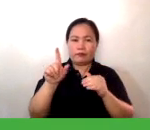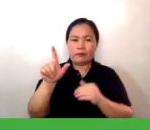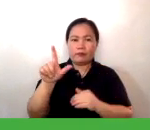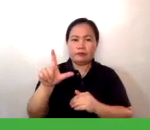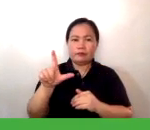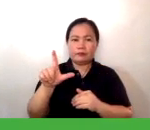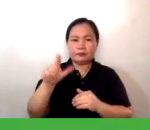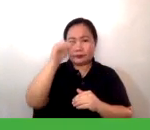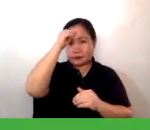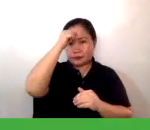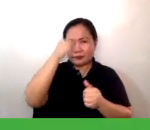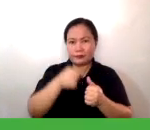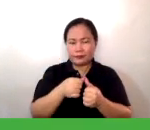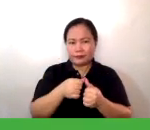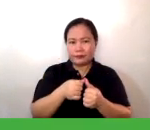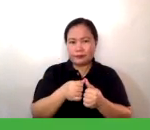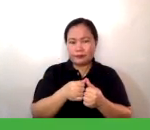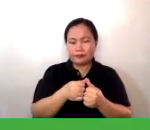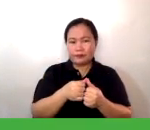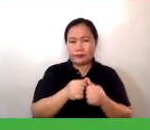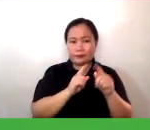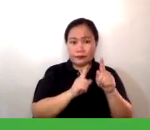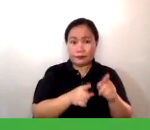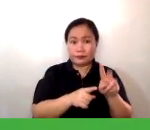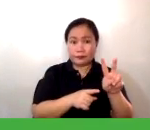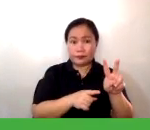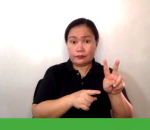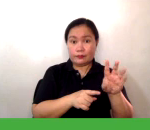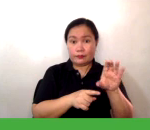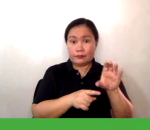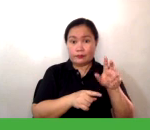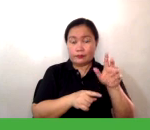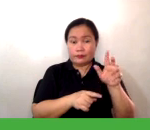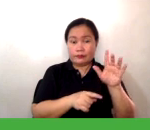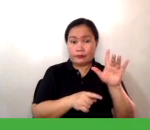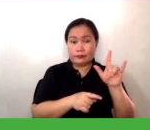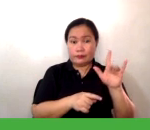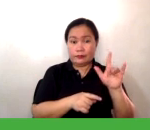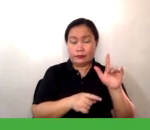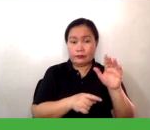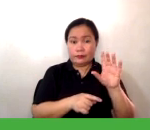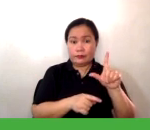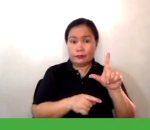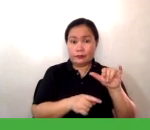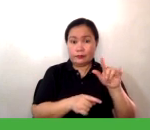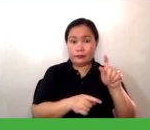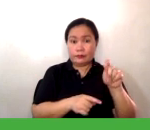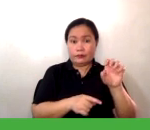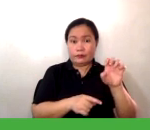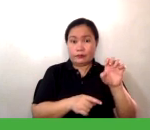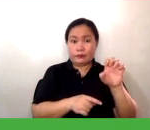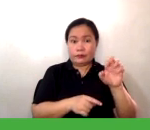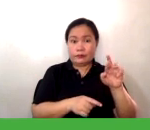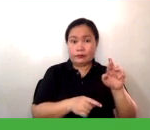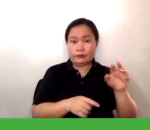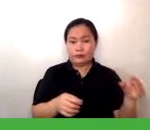1 liter. So, therefore, 225 liters po ang kailangan nating